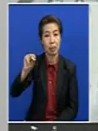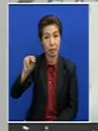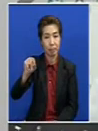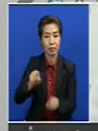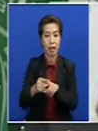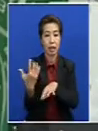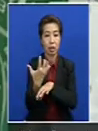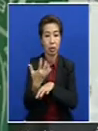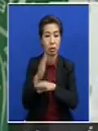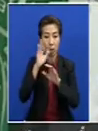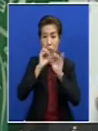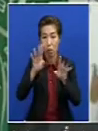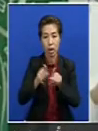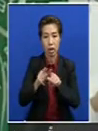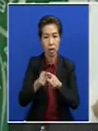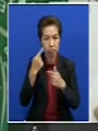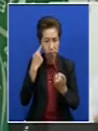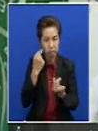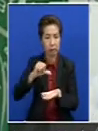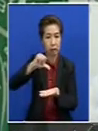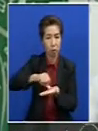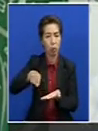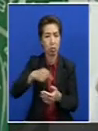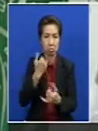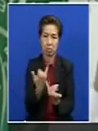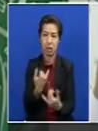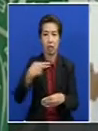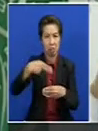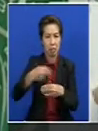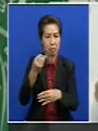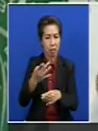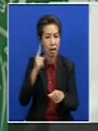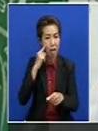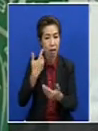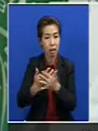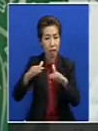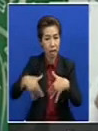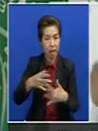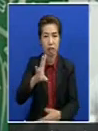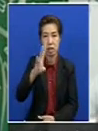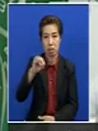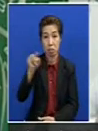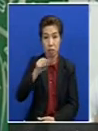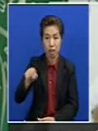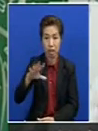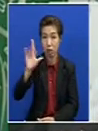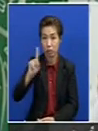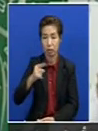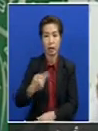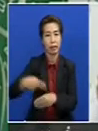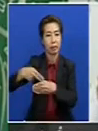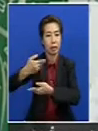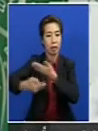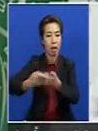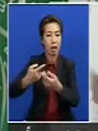ค่ะพระองค์ตรัสว่าซาอุดิอาระเบียกำลังเสพติดน้ำมันรายได้ของประเทศกว่า 70% มาจากน้ำมันนะคะแต่ว่าแผนการนี้จะทำ